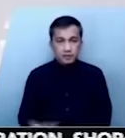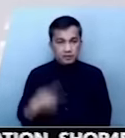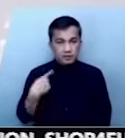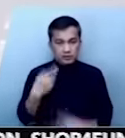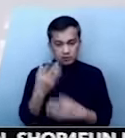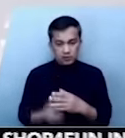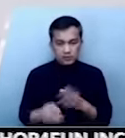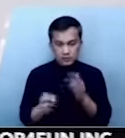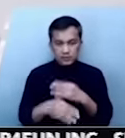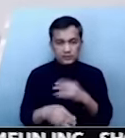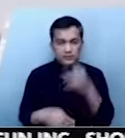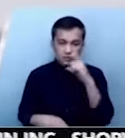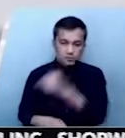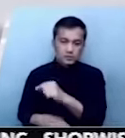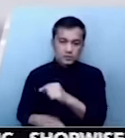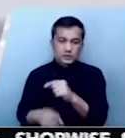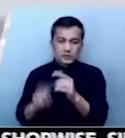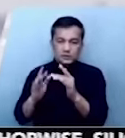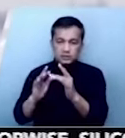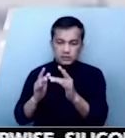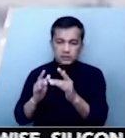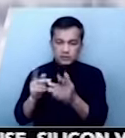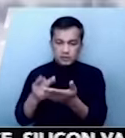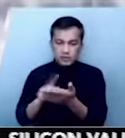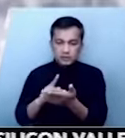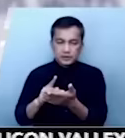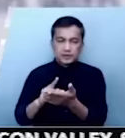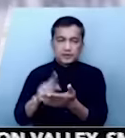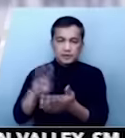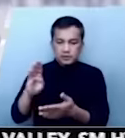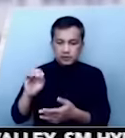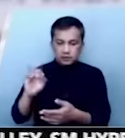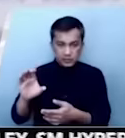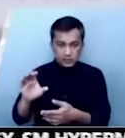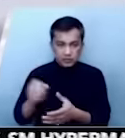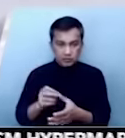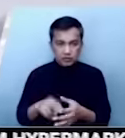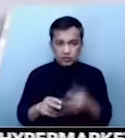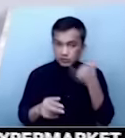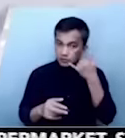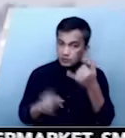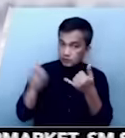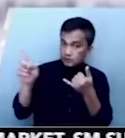isumbong lang daw sa social media pages ng BOC o tumawag sa numerong